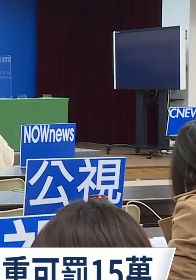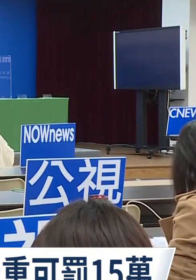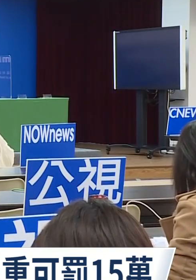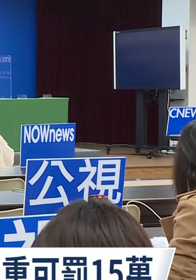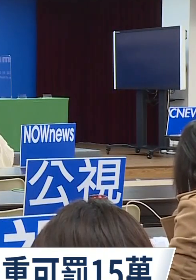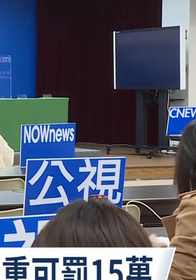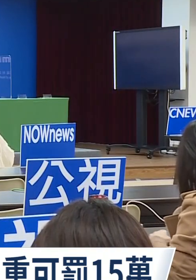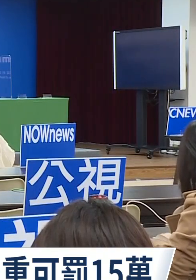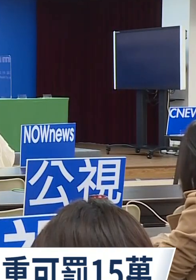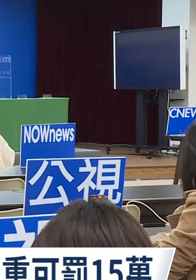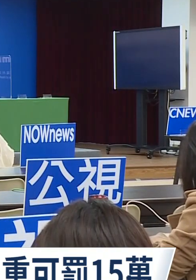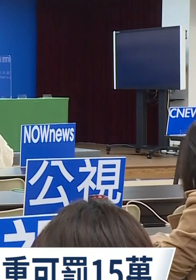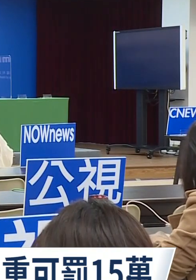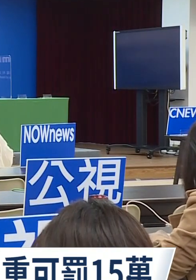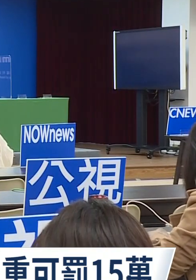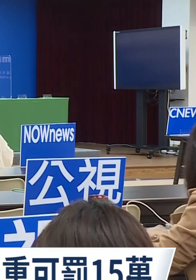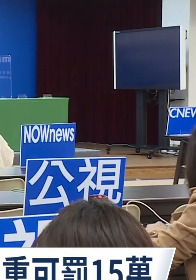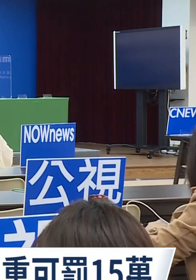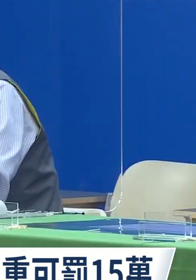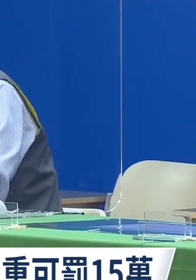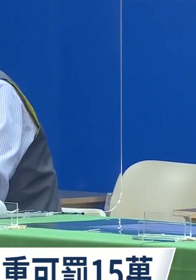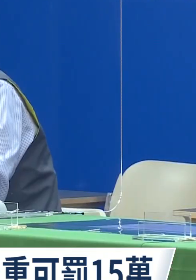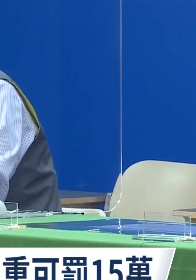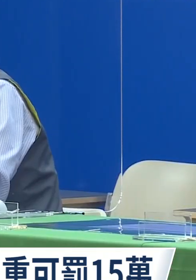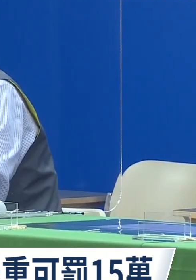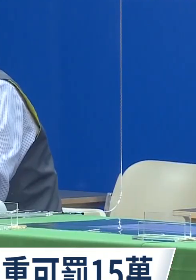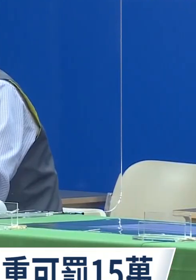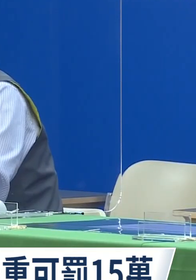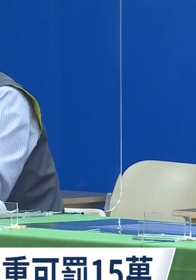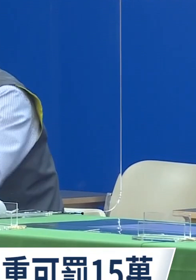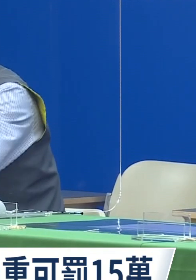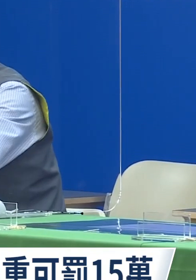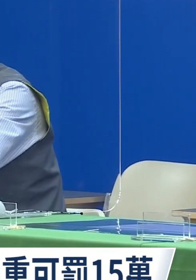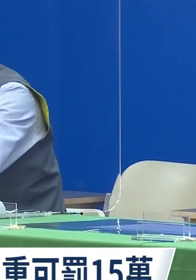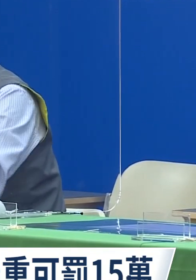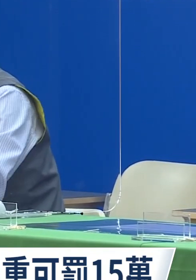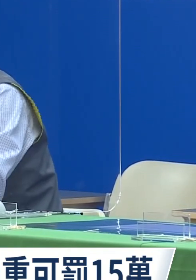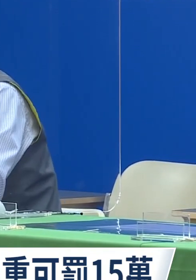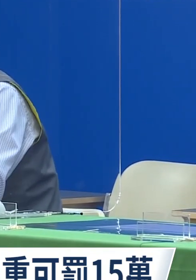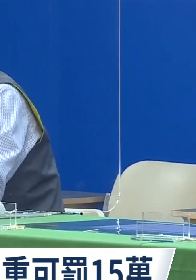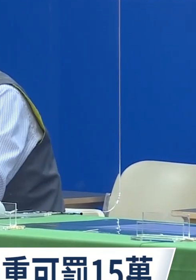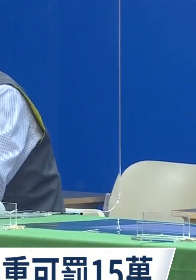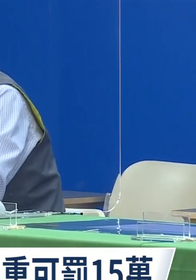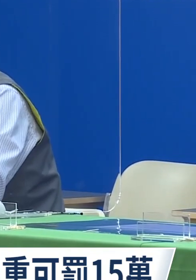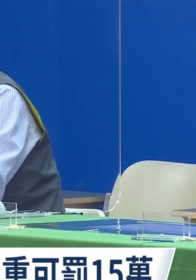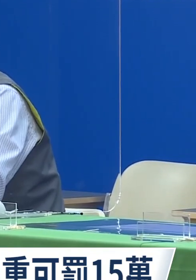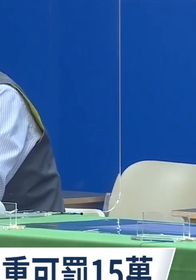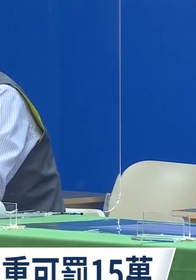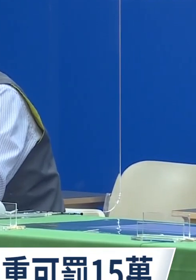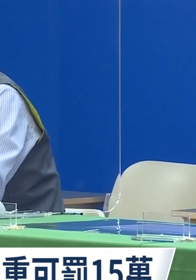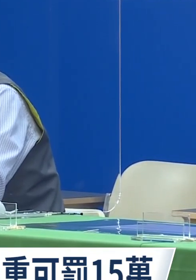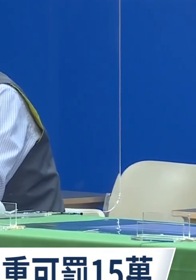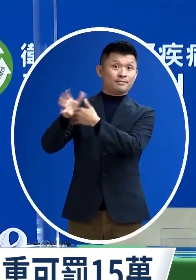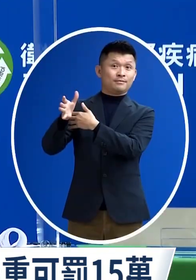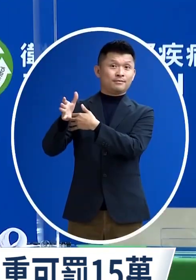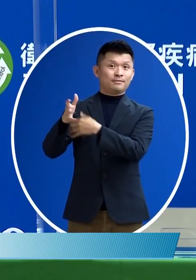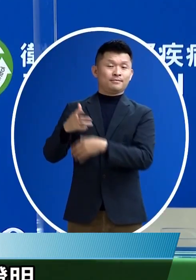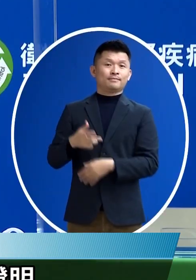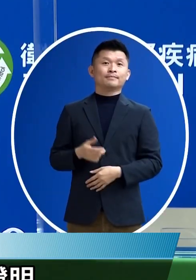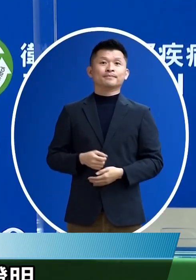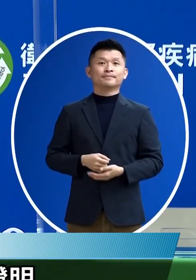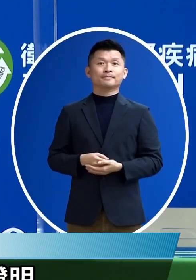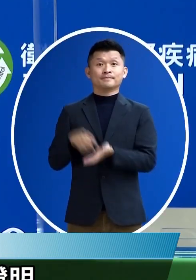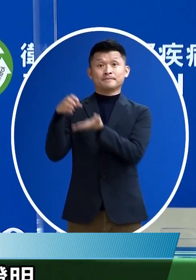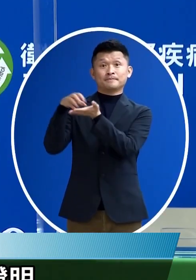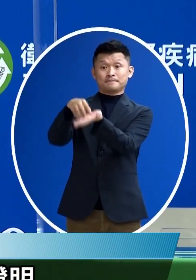将接种证明影像上传，以利后续研判，如果民众提供不实接种证明，可以重罚15万元。 提供